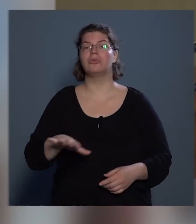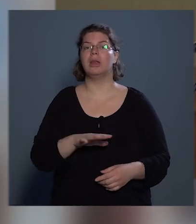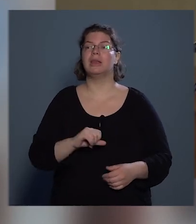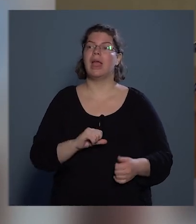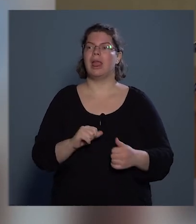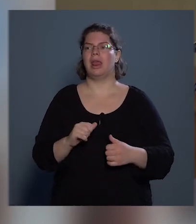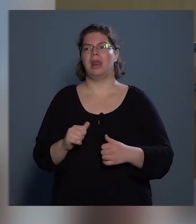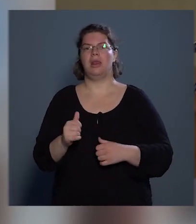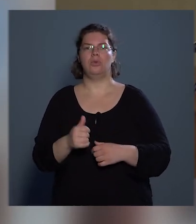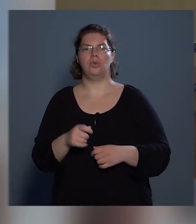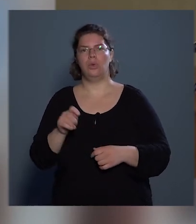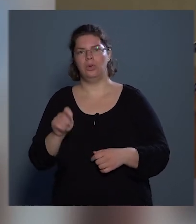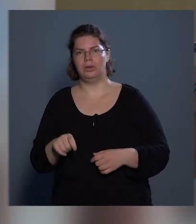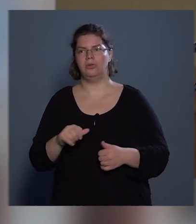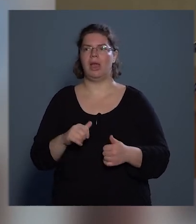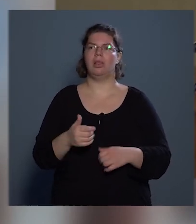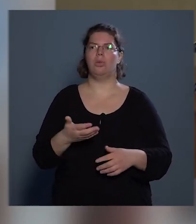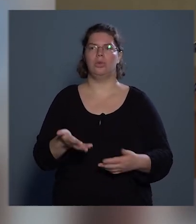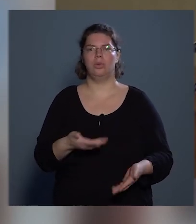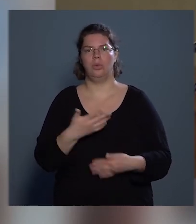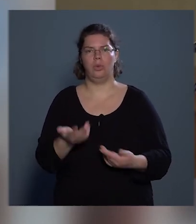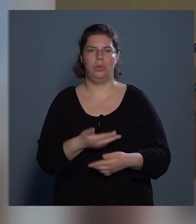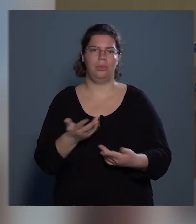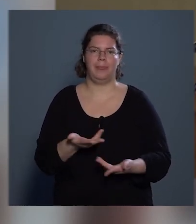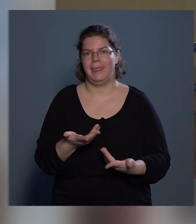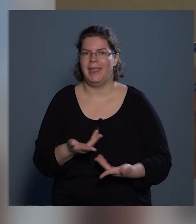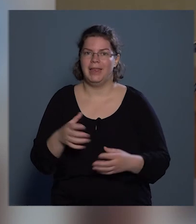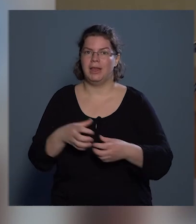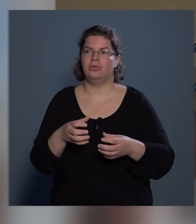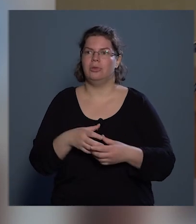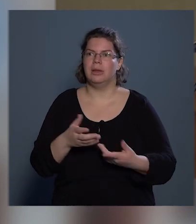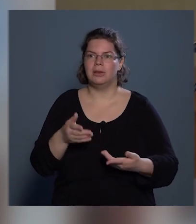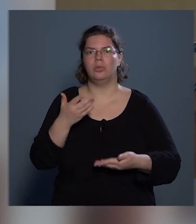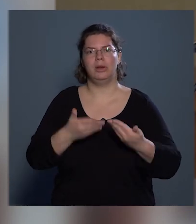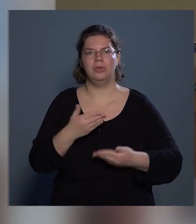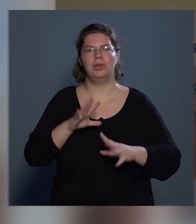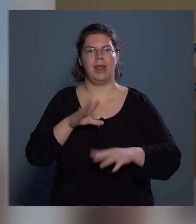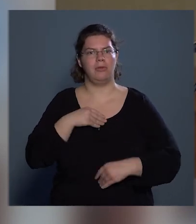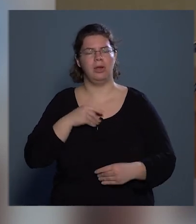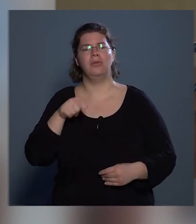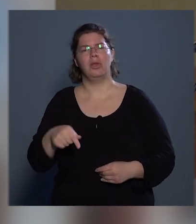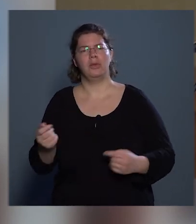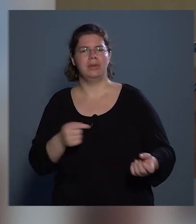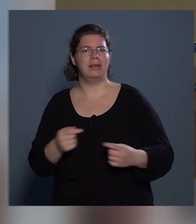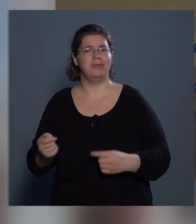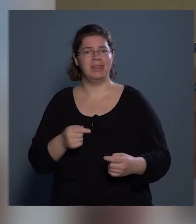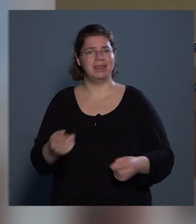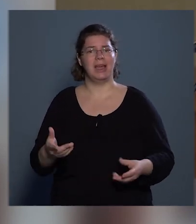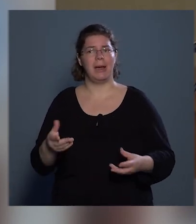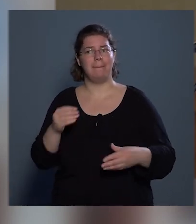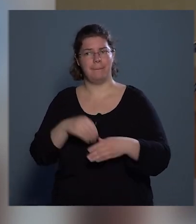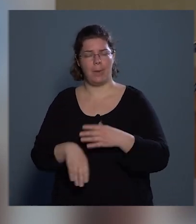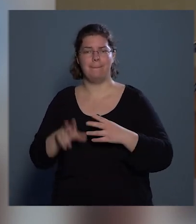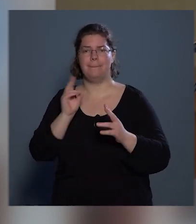döntésében, előző testületi ülésén elfogadott döntésében, vagy az ottani vitában